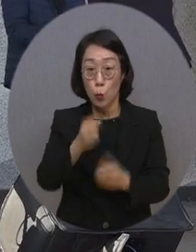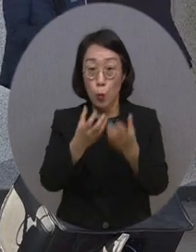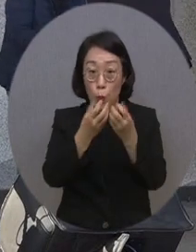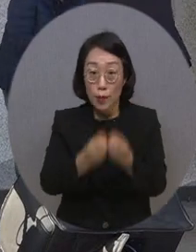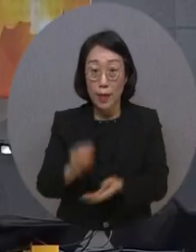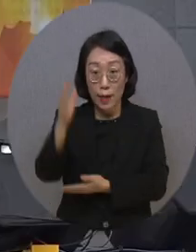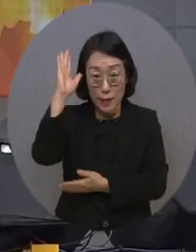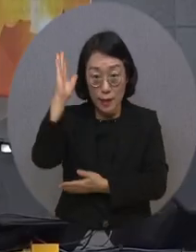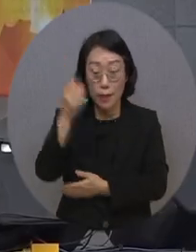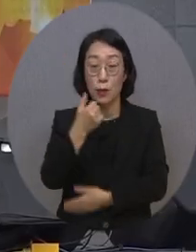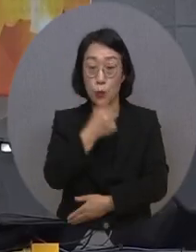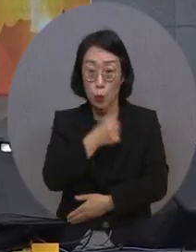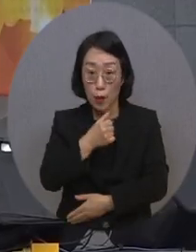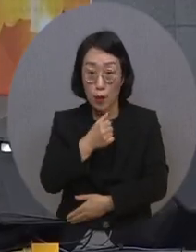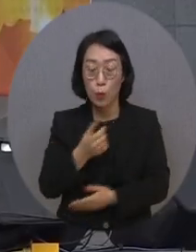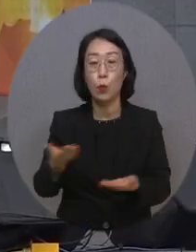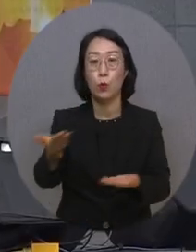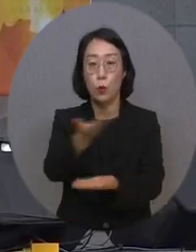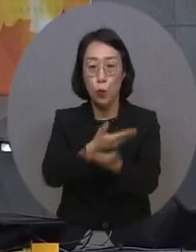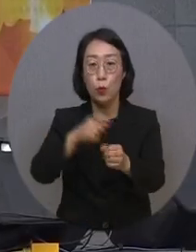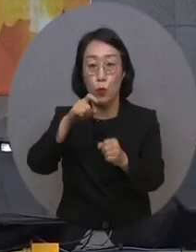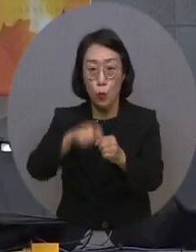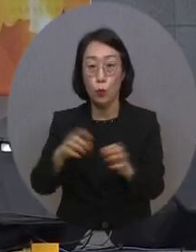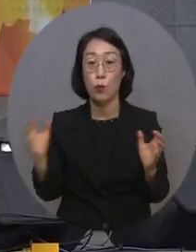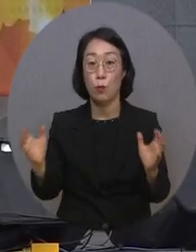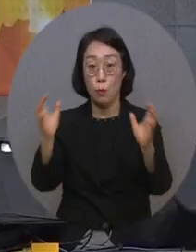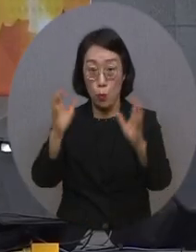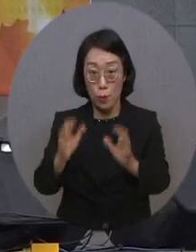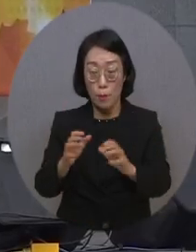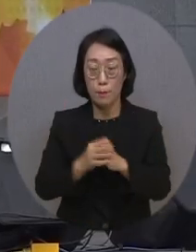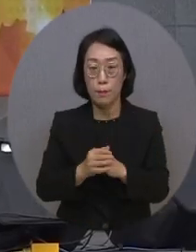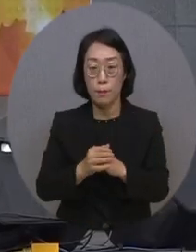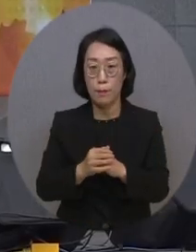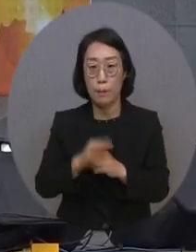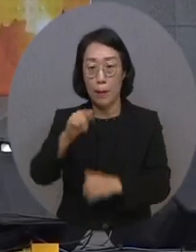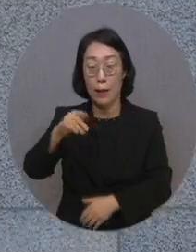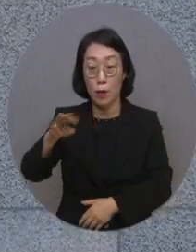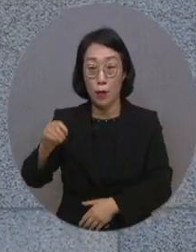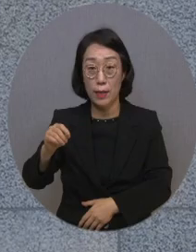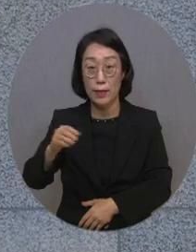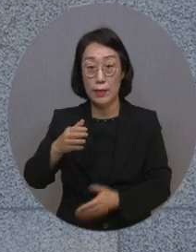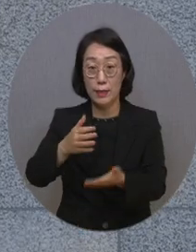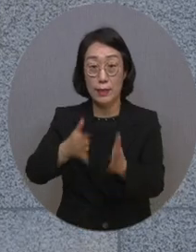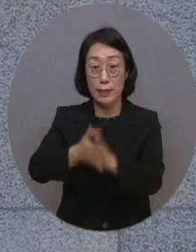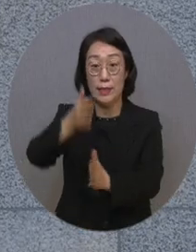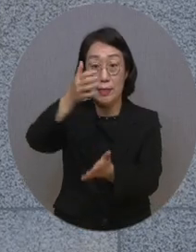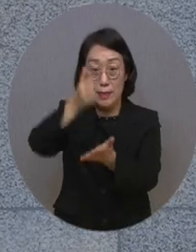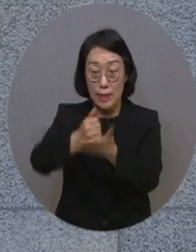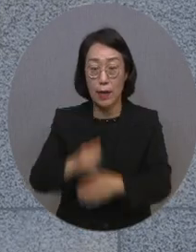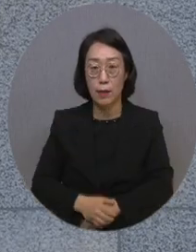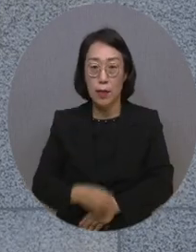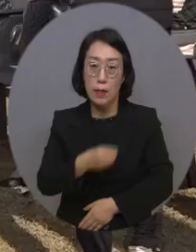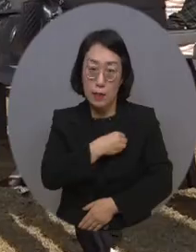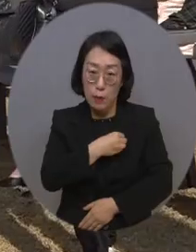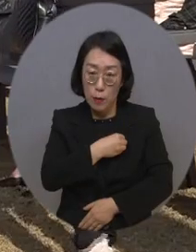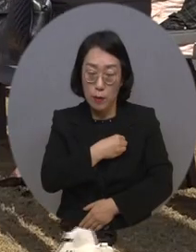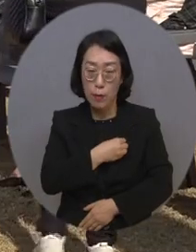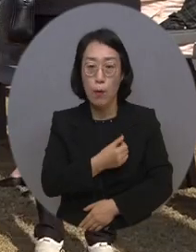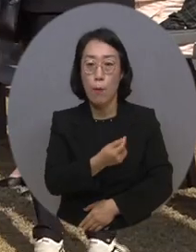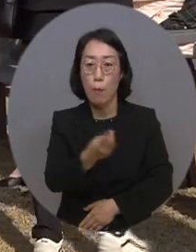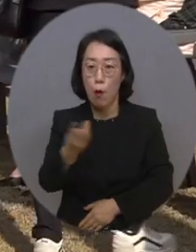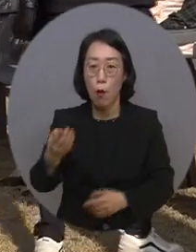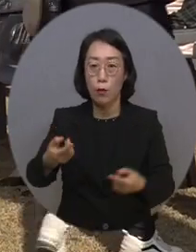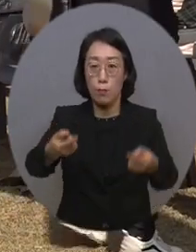공유하는 교류의 장을 마련하기 위해 마련된 이번 행사에는 박경기 아산시장과 김희영 아산시의회 의장 등